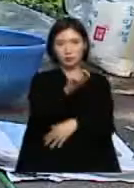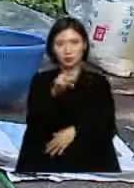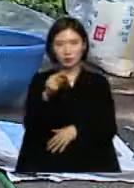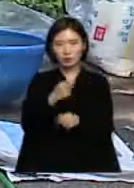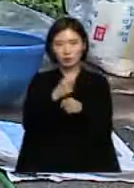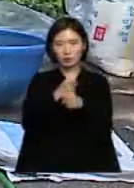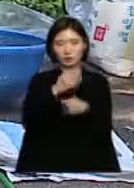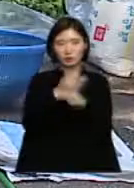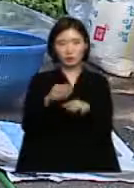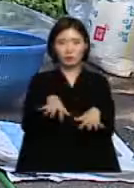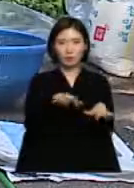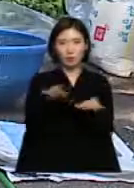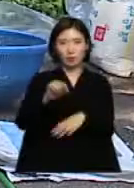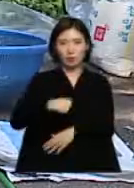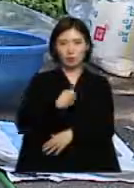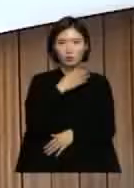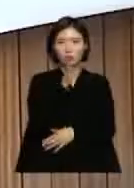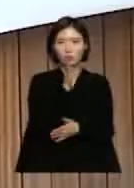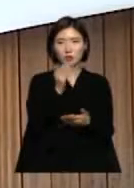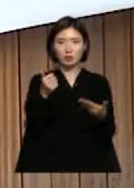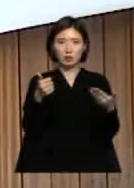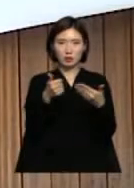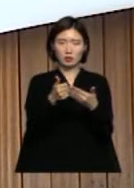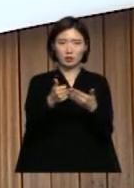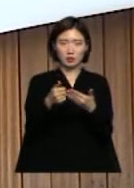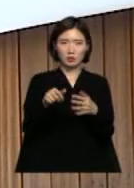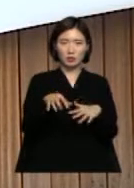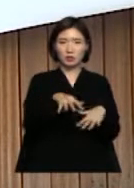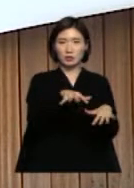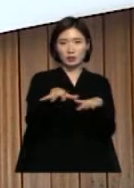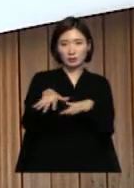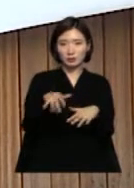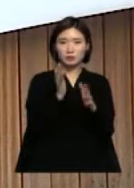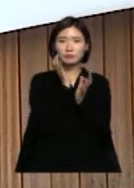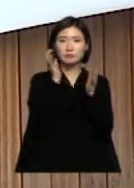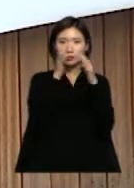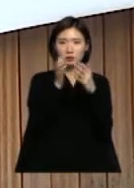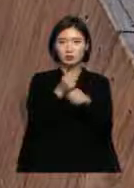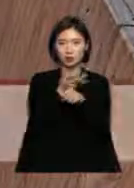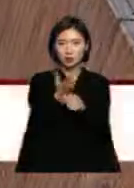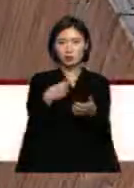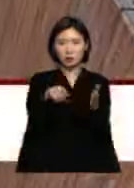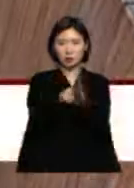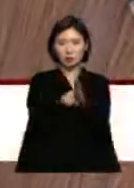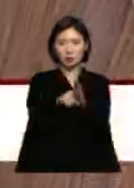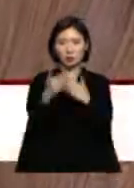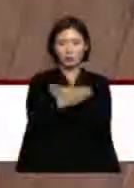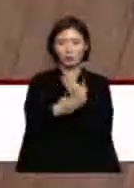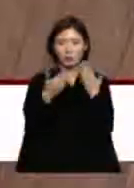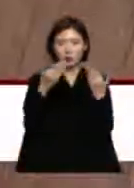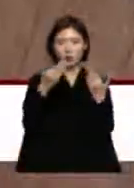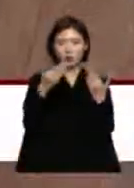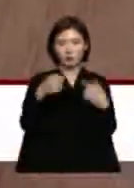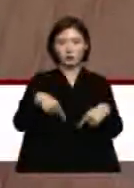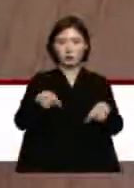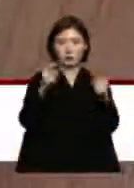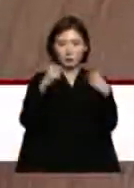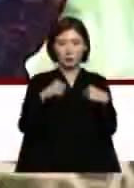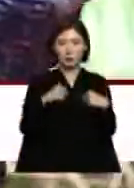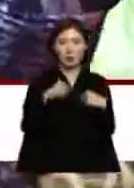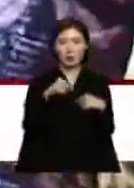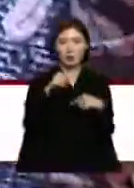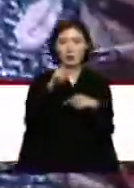이날 김치 담그기는 홀몸 어르신들에게 김치를 전달하기 위해 시작됐습니다. 봉사활동에 참여한 임동희 씨는